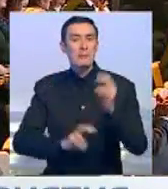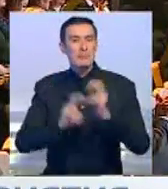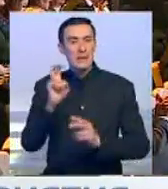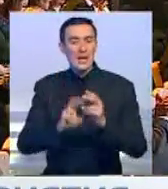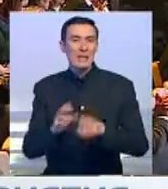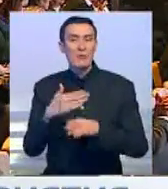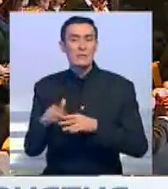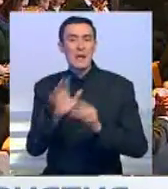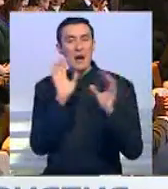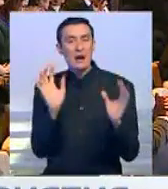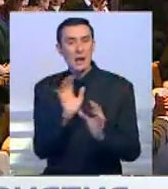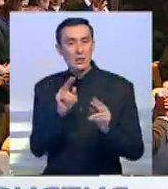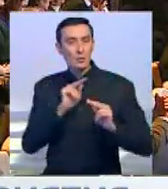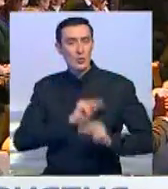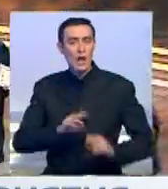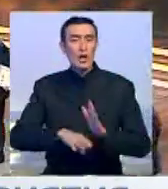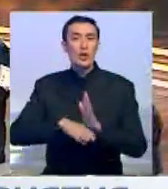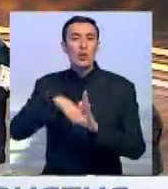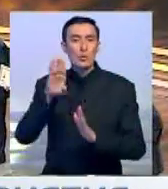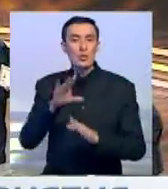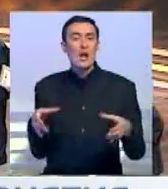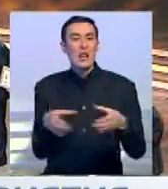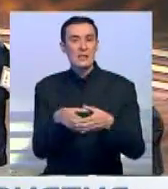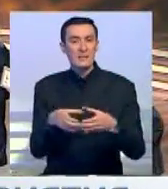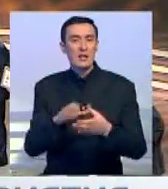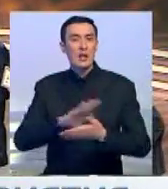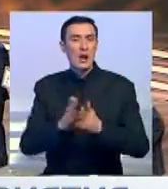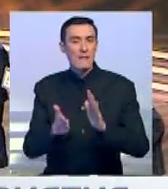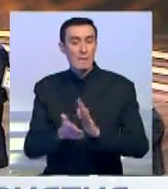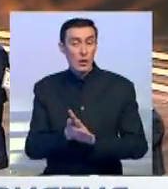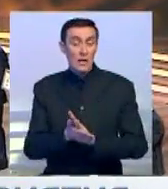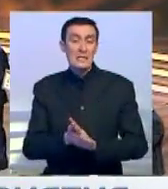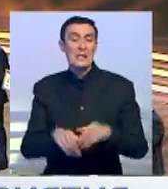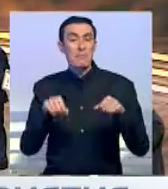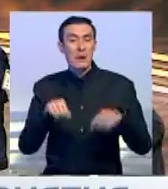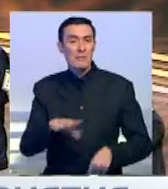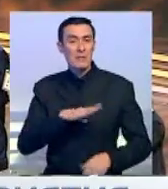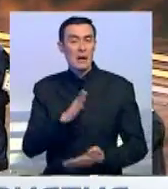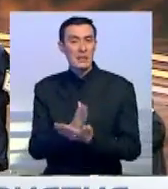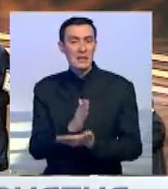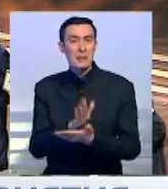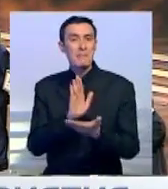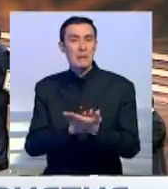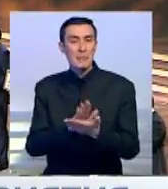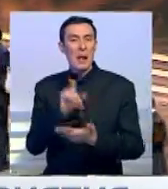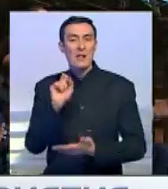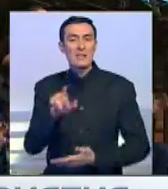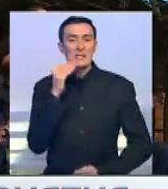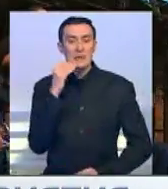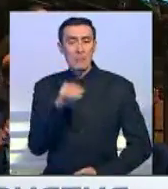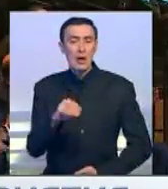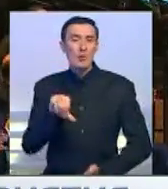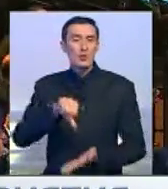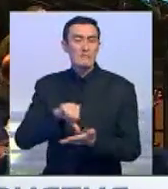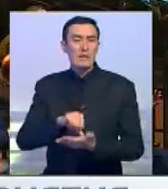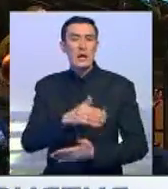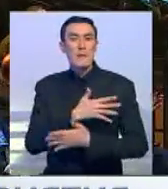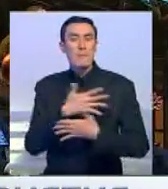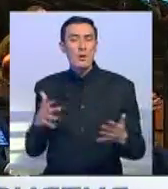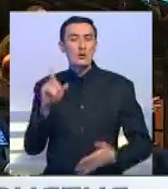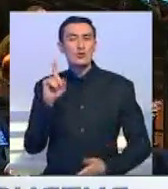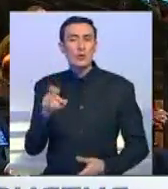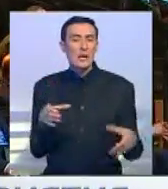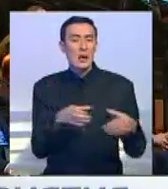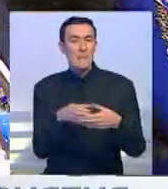предприятие в области охраны труда» и «Лучший коллективный договор». За право стать обладателем премии «Алтын Сапа» боролись более сотни компаний.